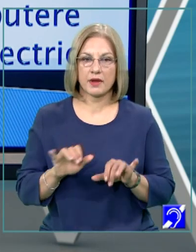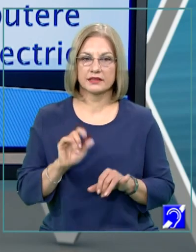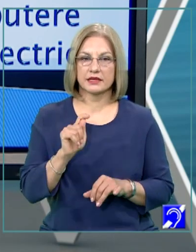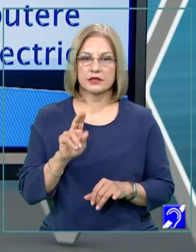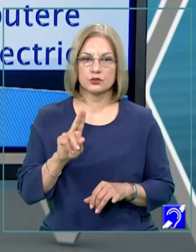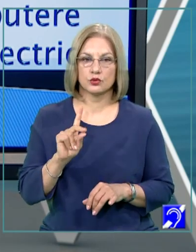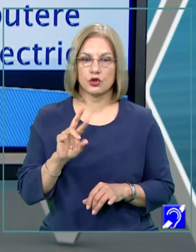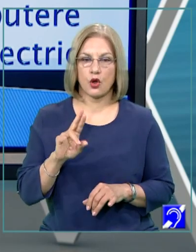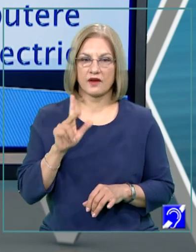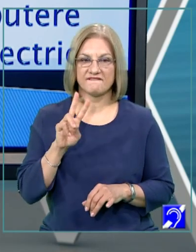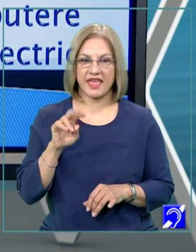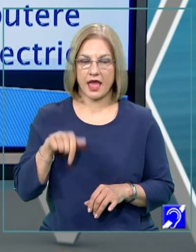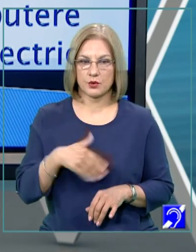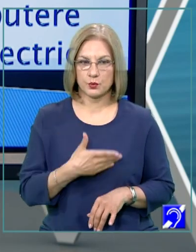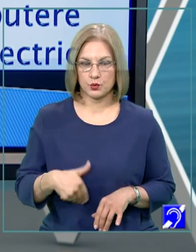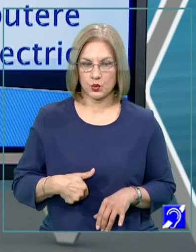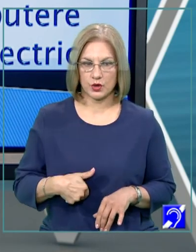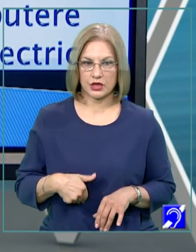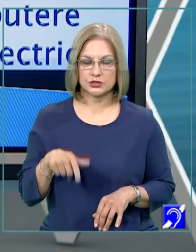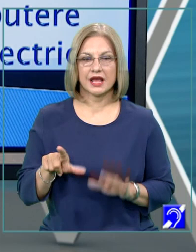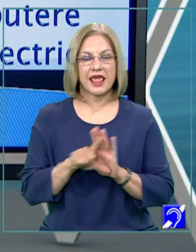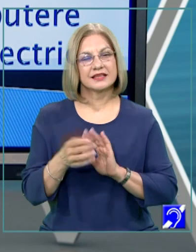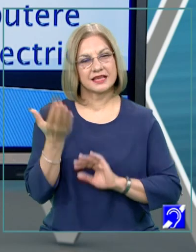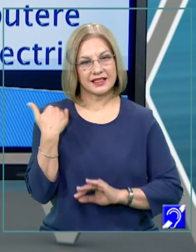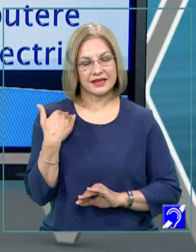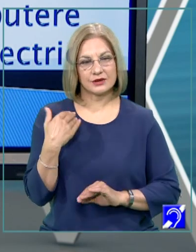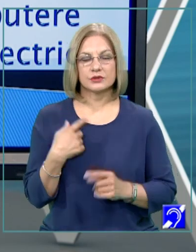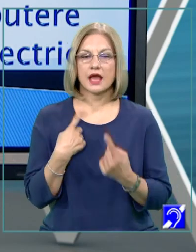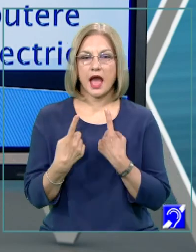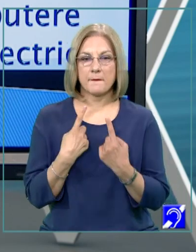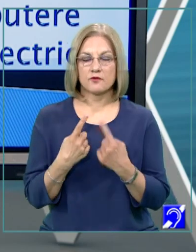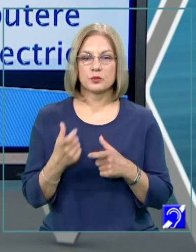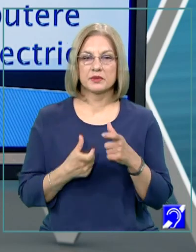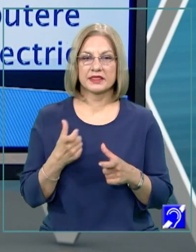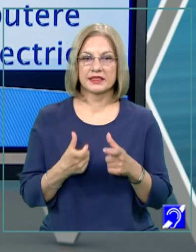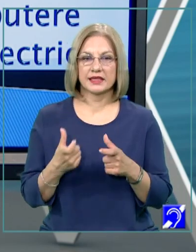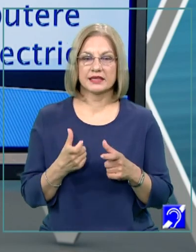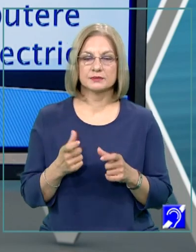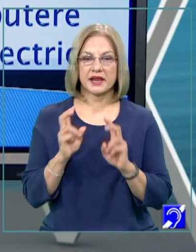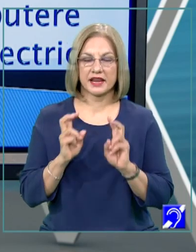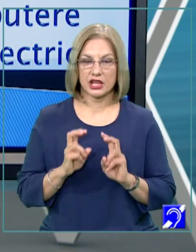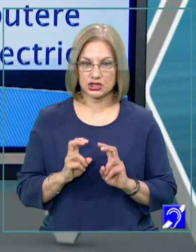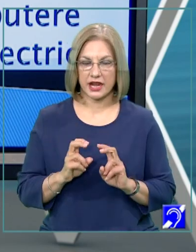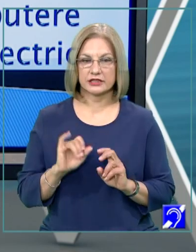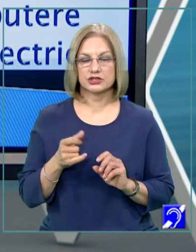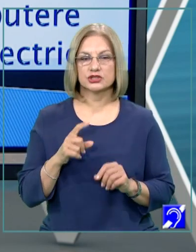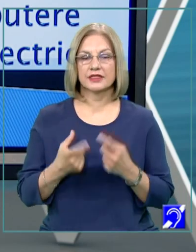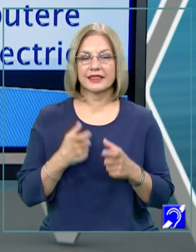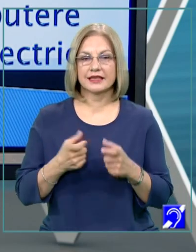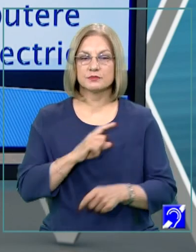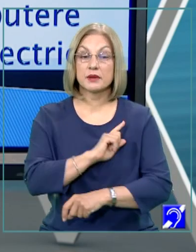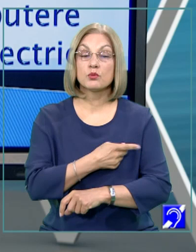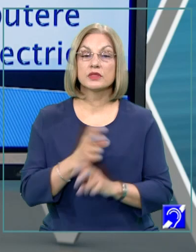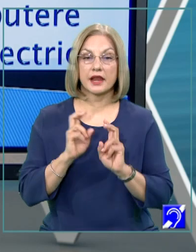din București în lecția trecută am vorbit despre energia electrică și despre puterea